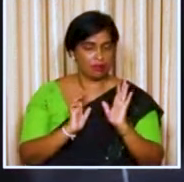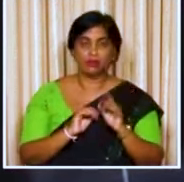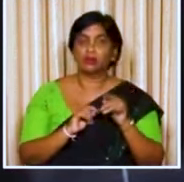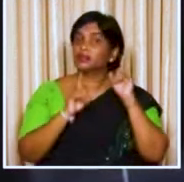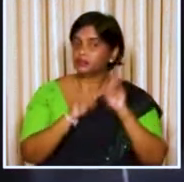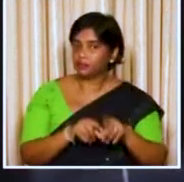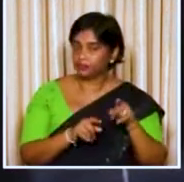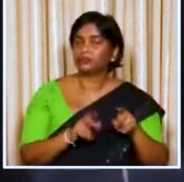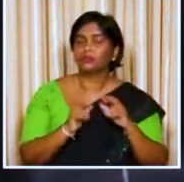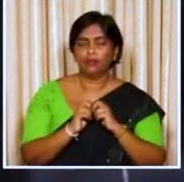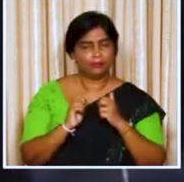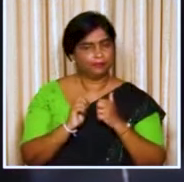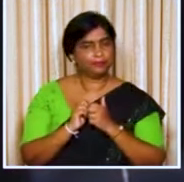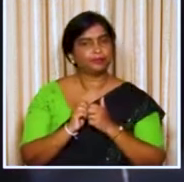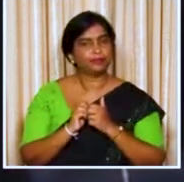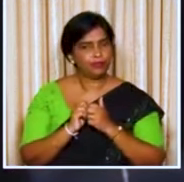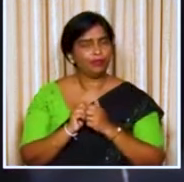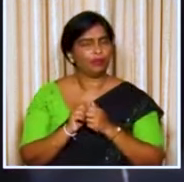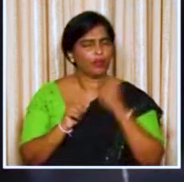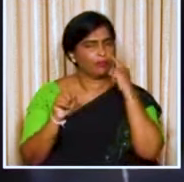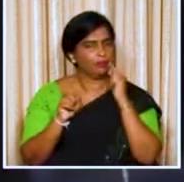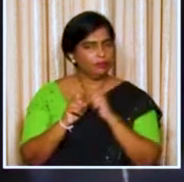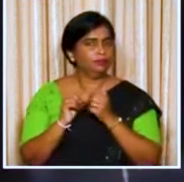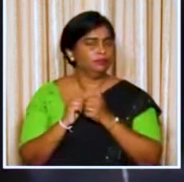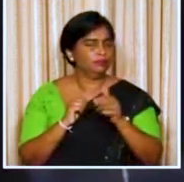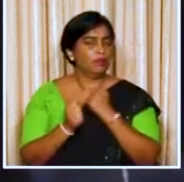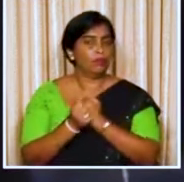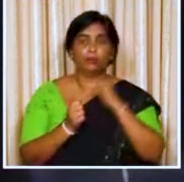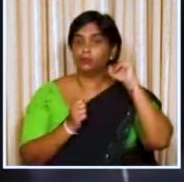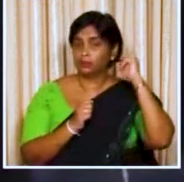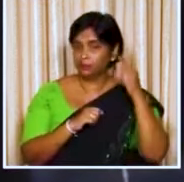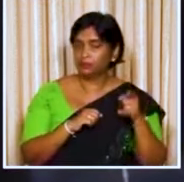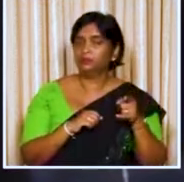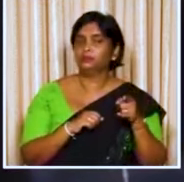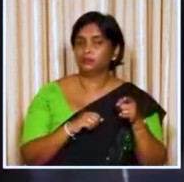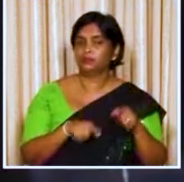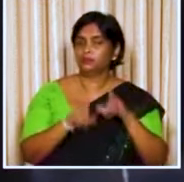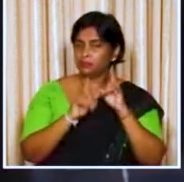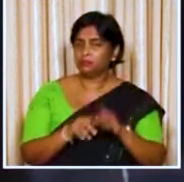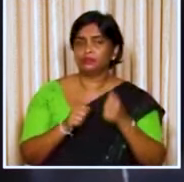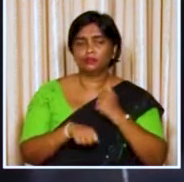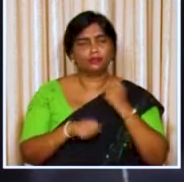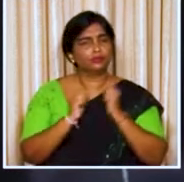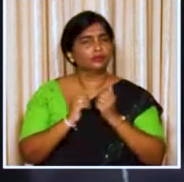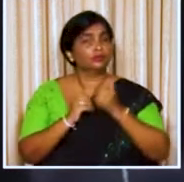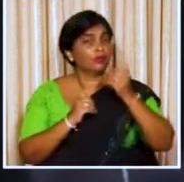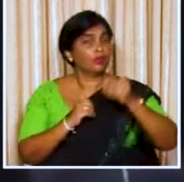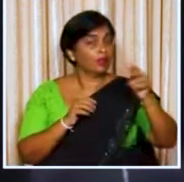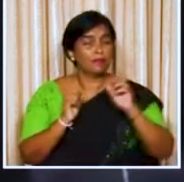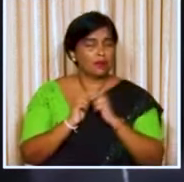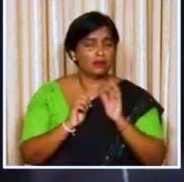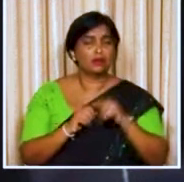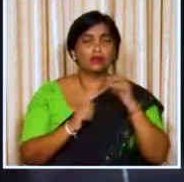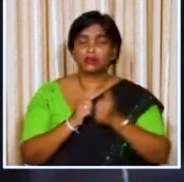ඉතින් මේ විදිහේ තත්වයකටත් බලපාන පරිච්ඡේදයක හිටපු පොලිස්පතිවරයාට මේ විදිහට සේවා දීපු දෙන එක නෙවෙයි ප්‍රශ්නේ.